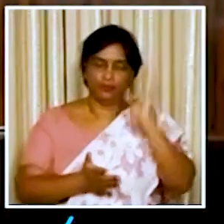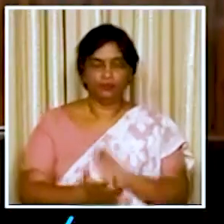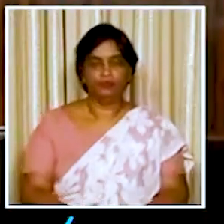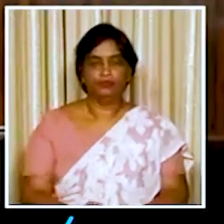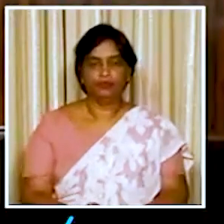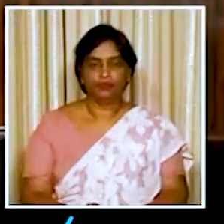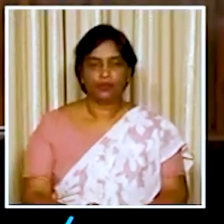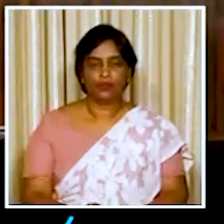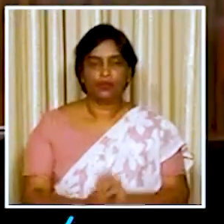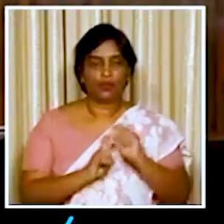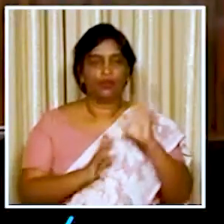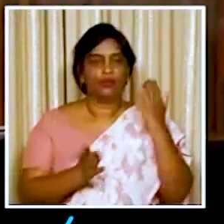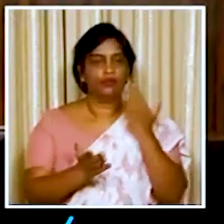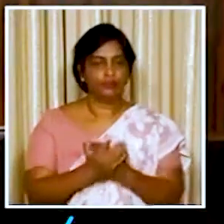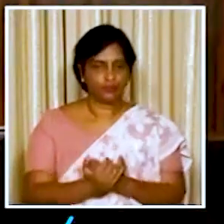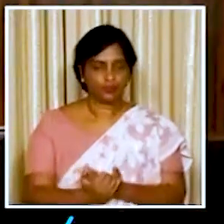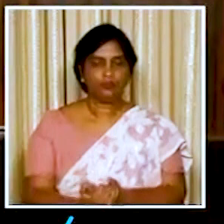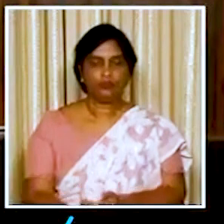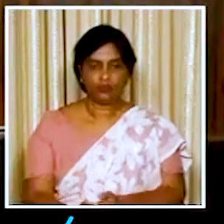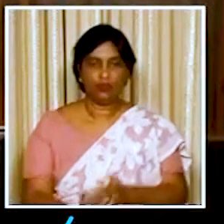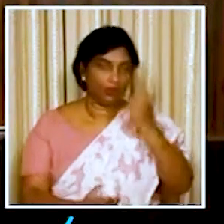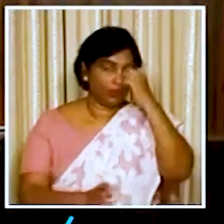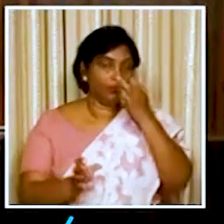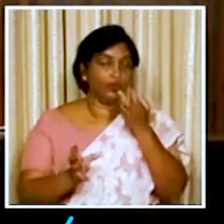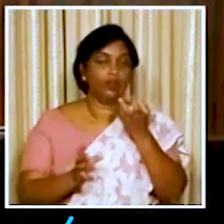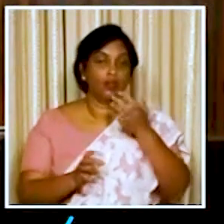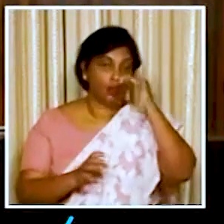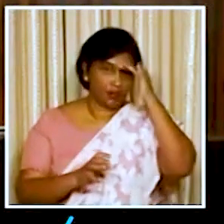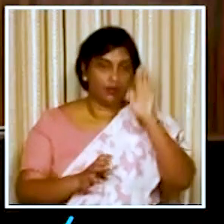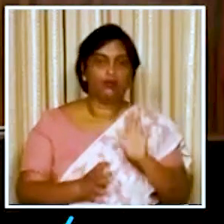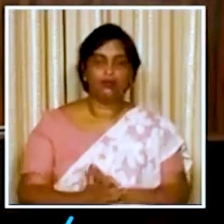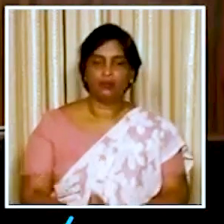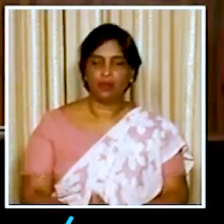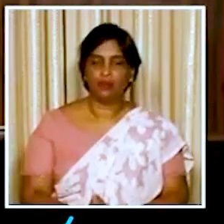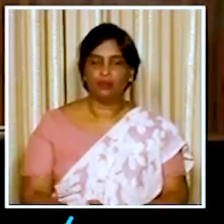පාර්ලිමේන්තුවේදී සභාගත කරන ලද පාස්කු ඉරිදින සිදුව